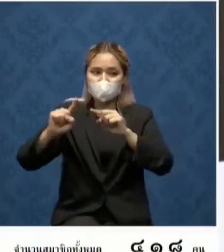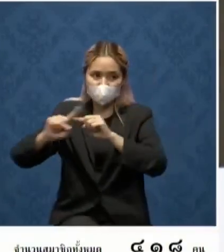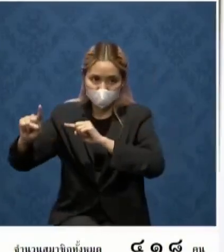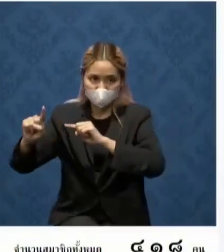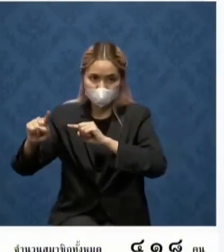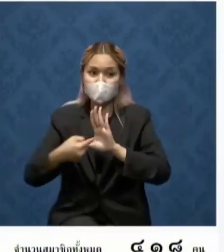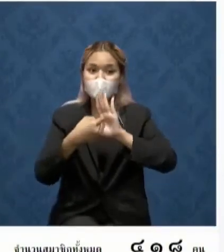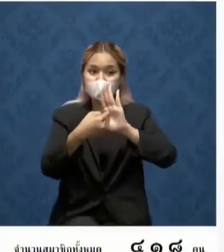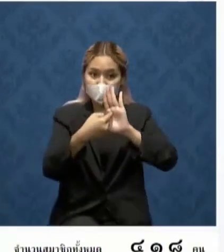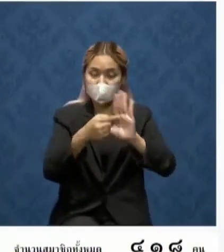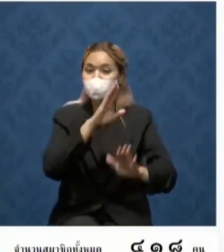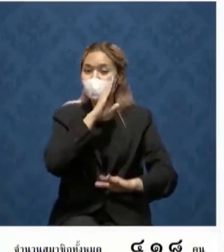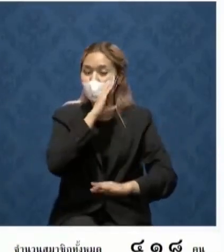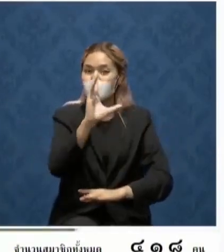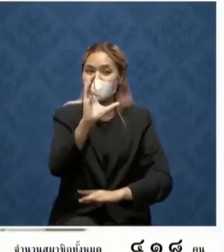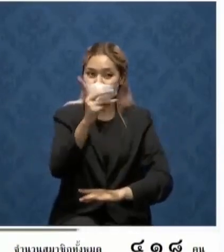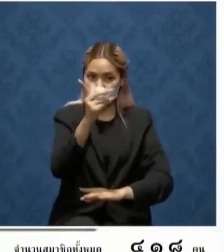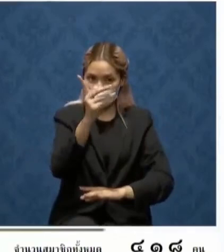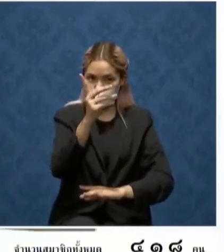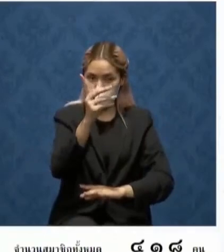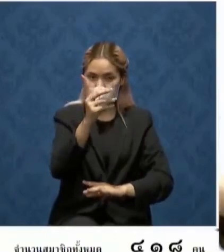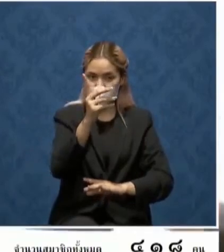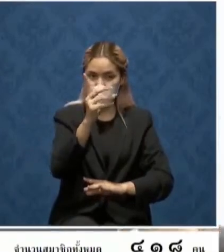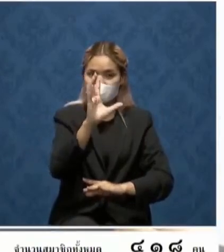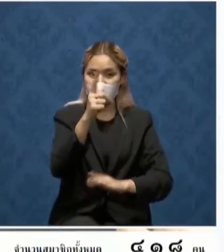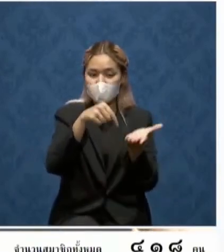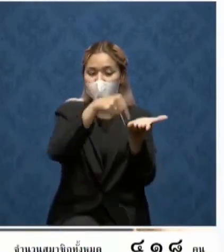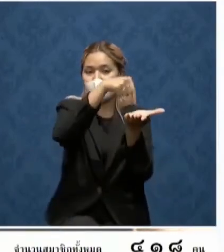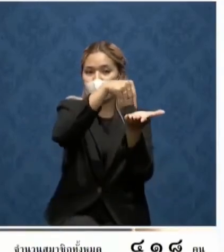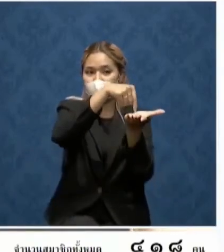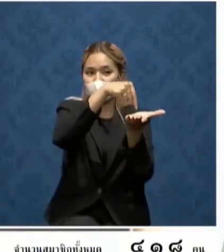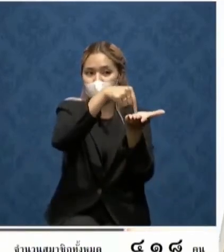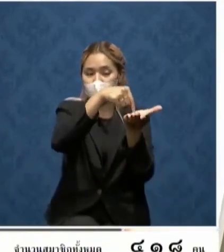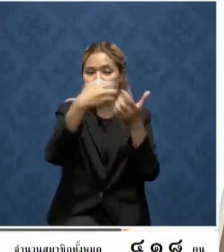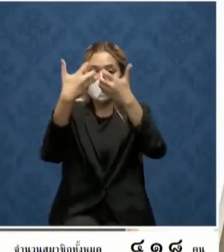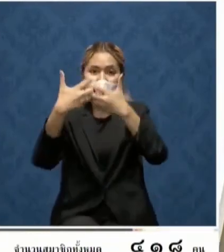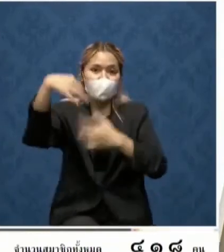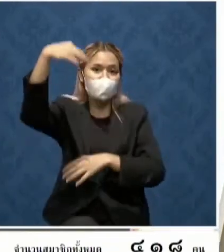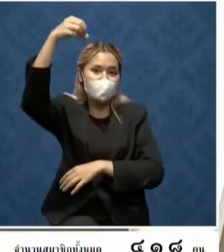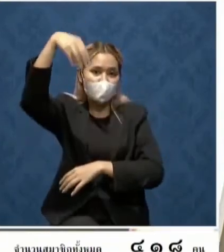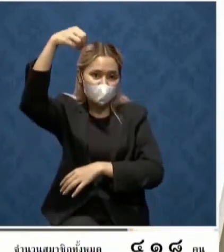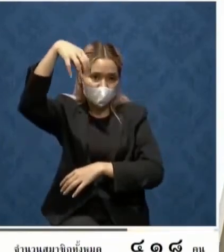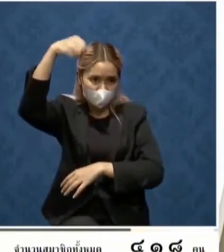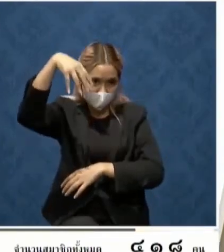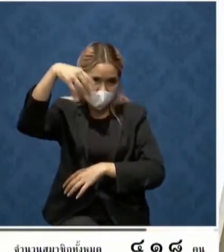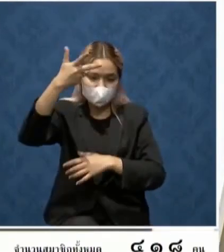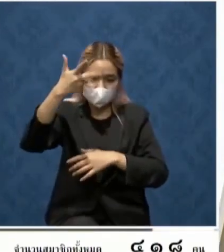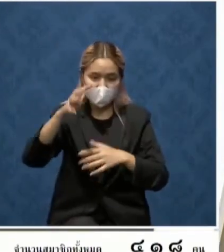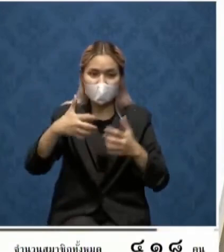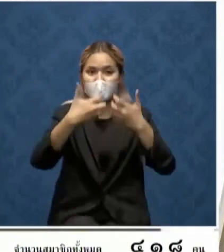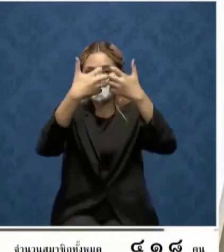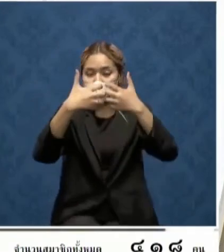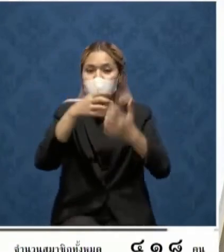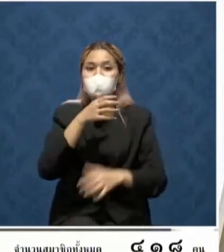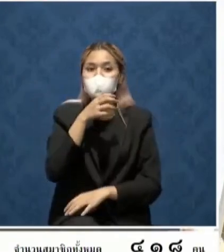อย่เช่นในสีชมพู disrespectfulเป็นจุดที่วางเคื่องเกิดไฟ้าในจดสส้มก็ก